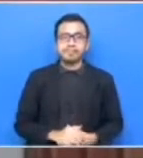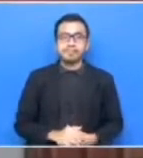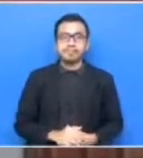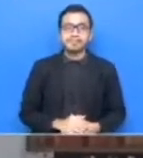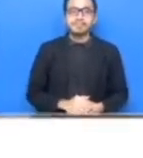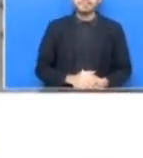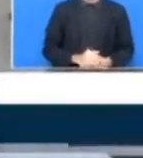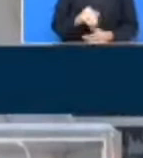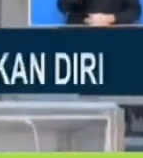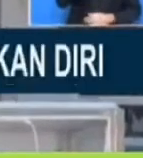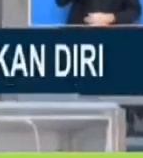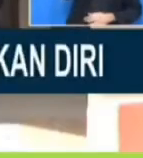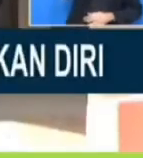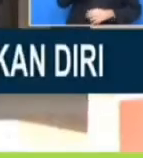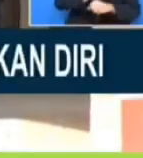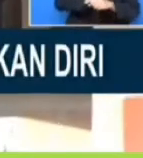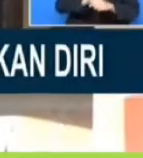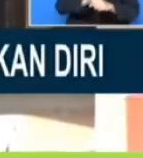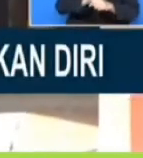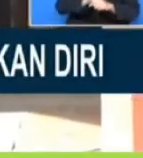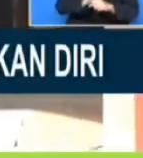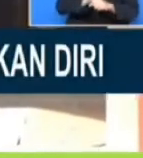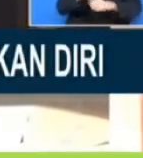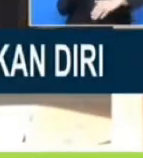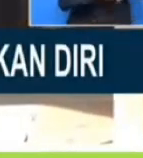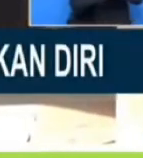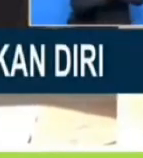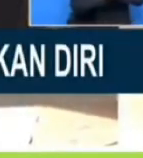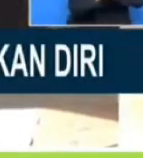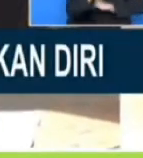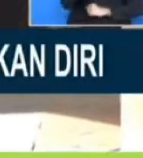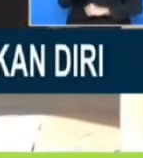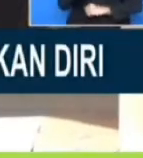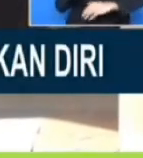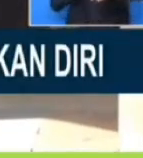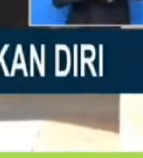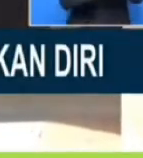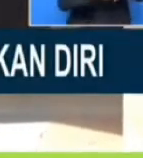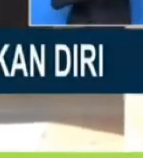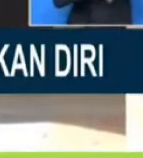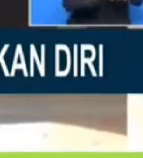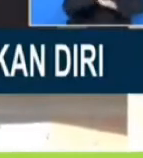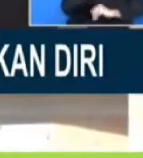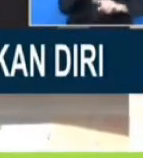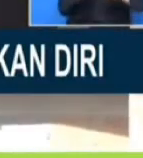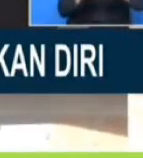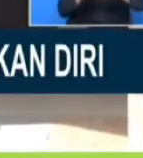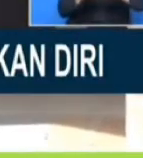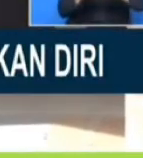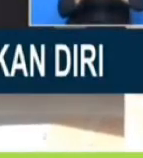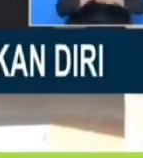Hai dua orang pasien yang terkonfirmasi positif coffee 19 melarikan diri satu pasien bahkan sudah dua kali melarikan diri